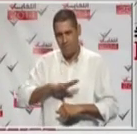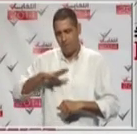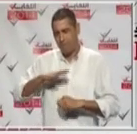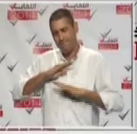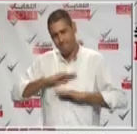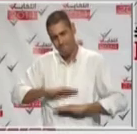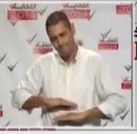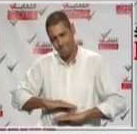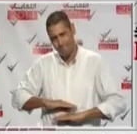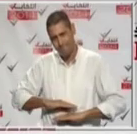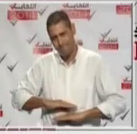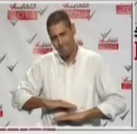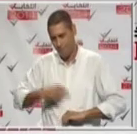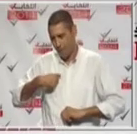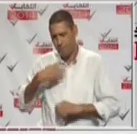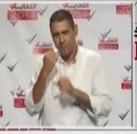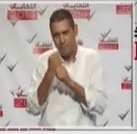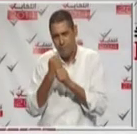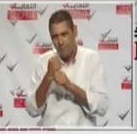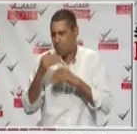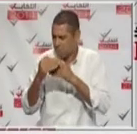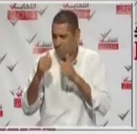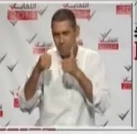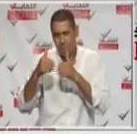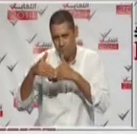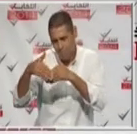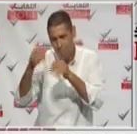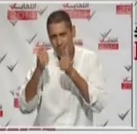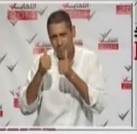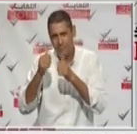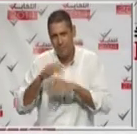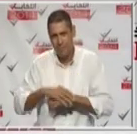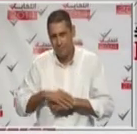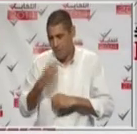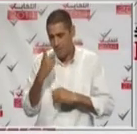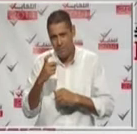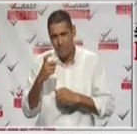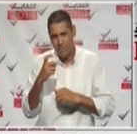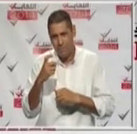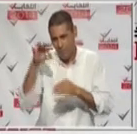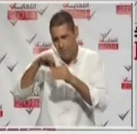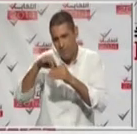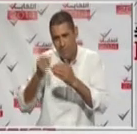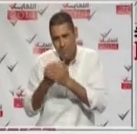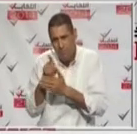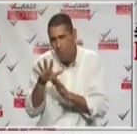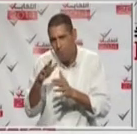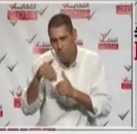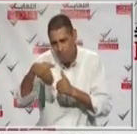مرتاح، وأنني قمت بما عهد إليه من طرفكم بانتخابي لهذا الموقع. اليوم الانتخاب الجديد الذي قد